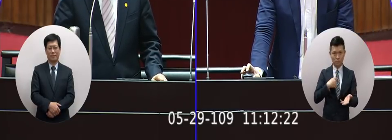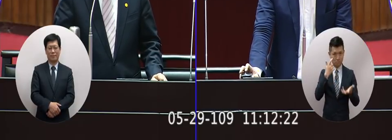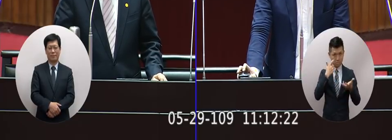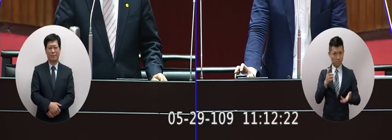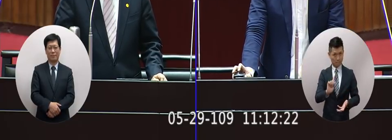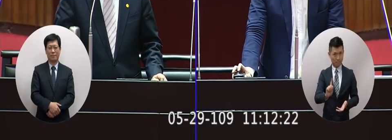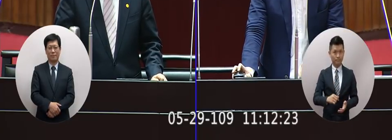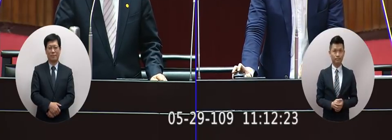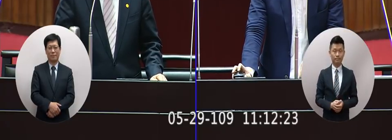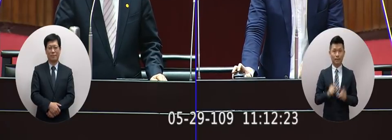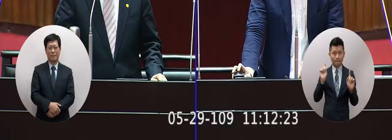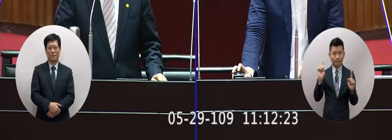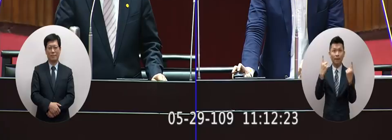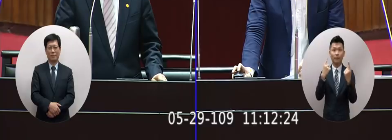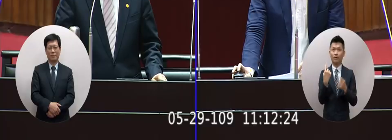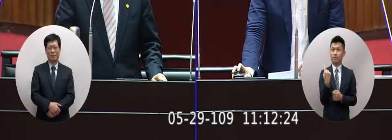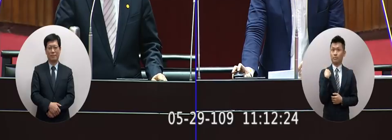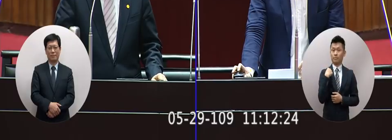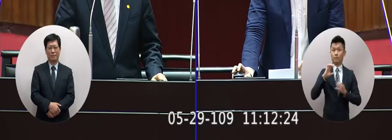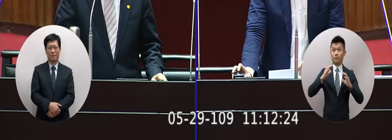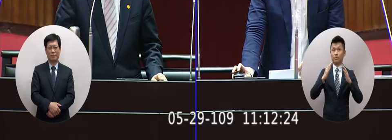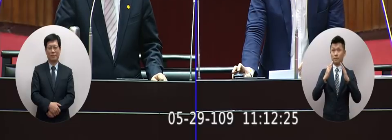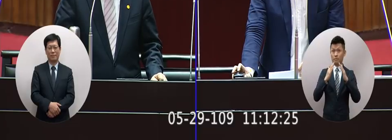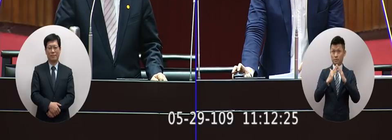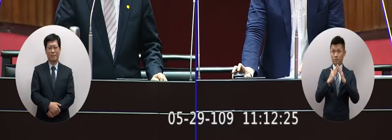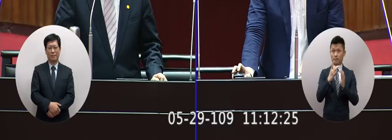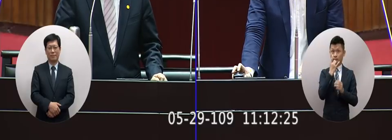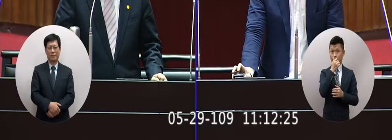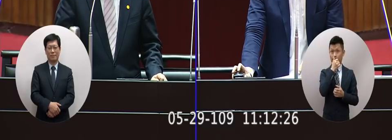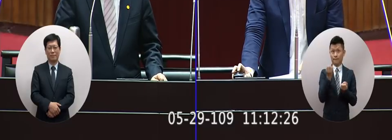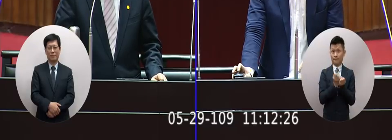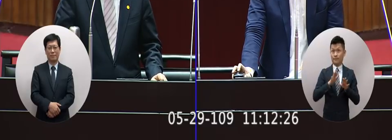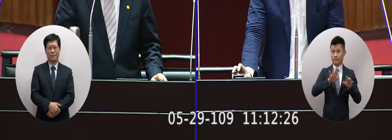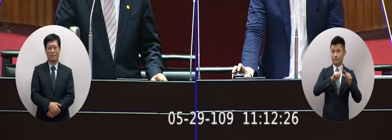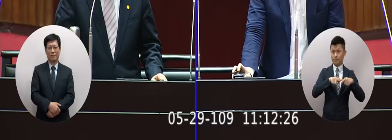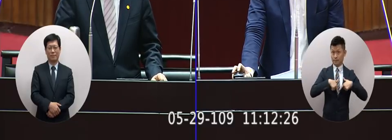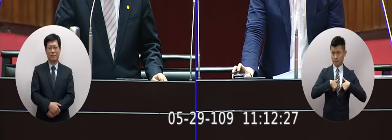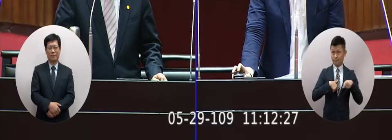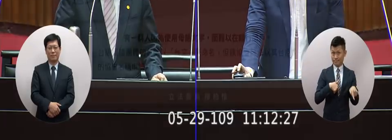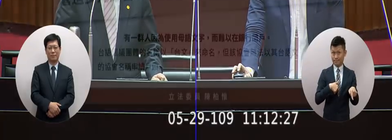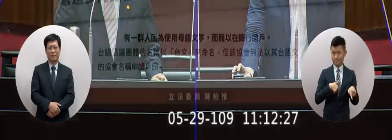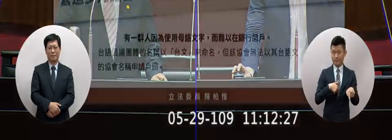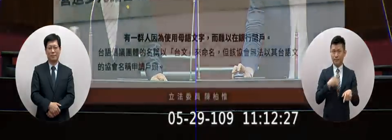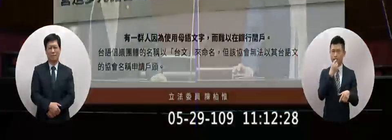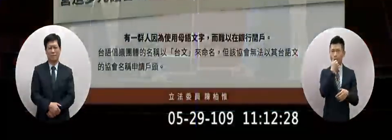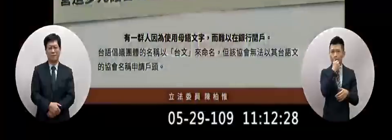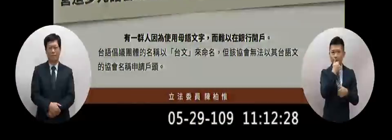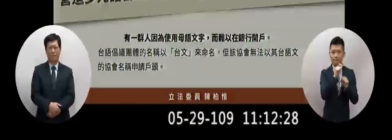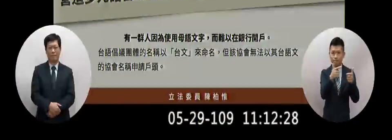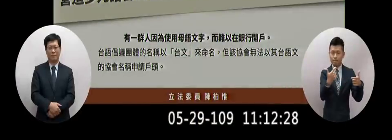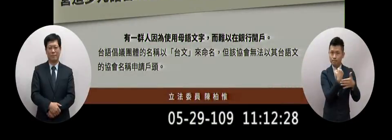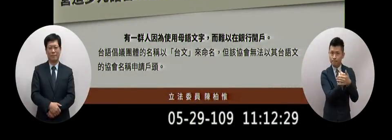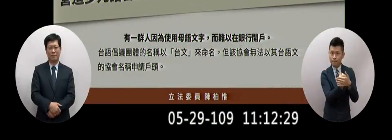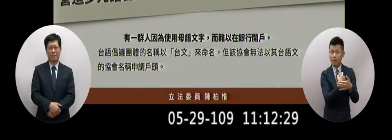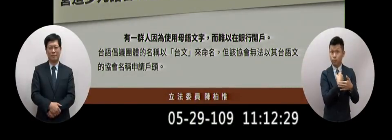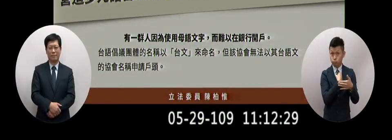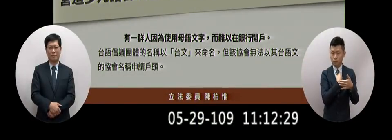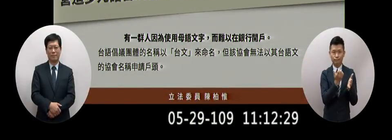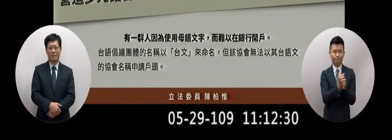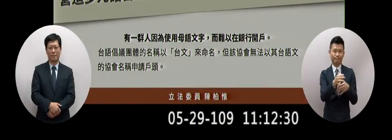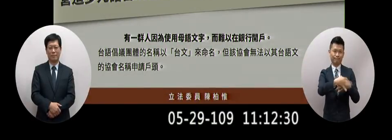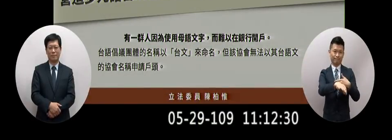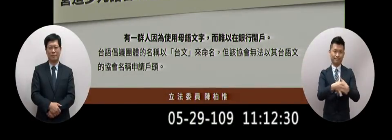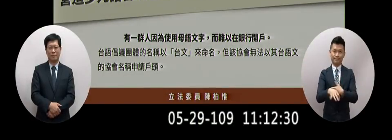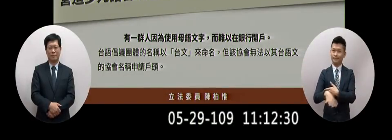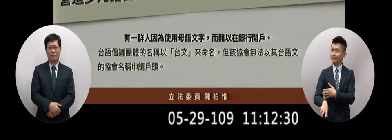意。哎，拄啊好昨吼，恁这个国家语言发展中心因为保存语言的部分吼准备了报告